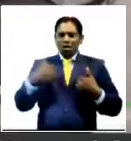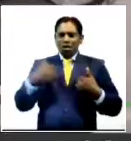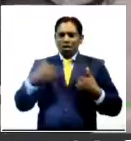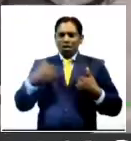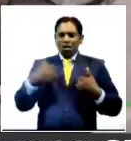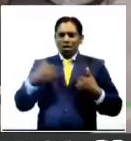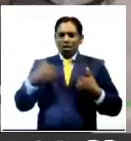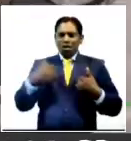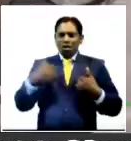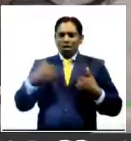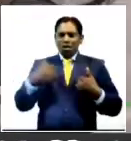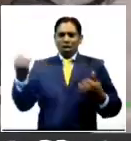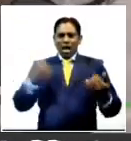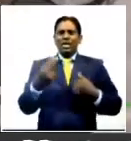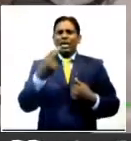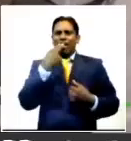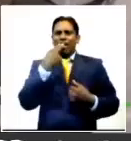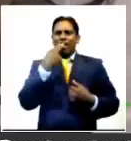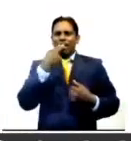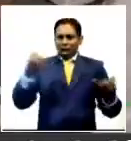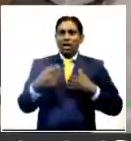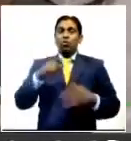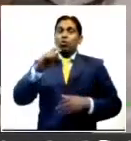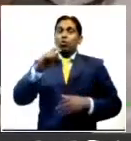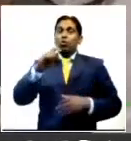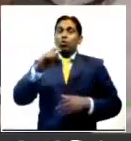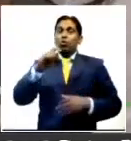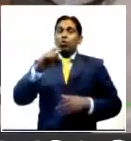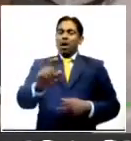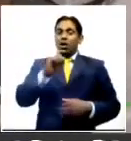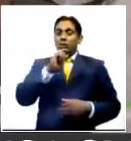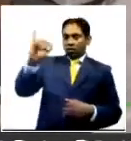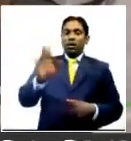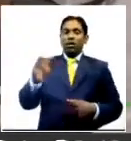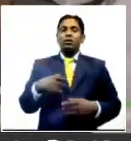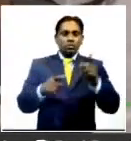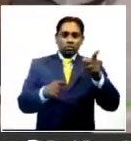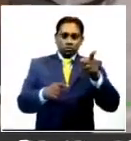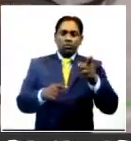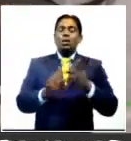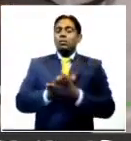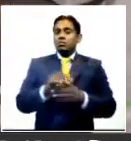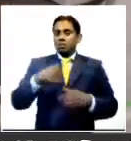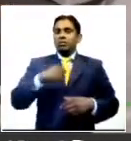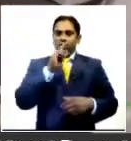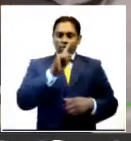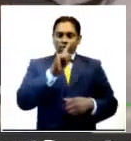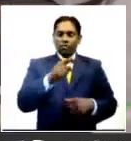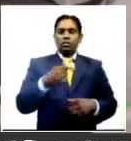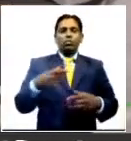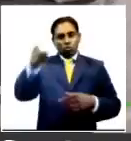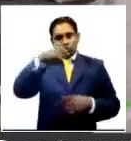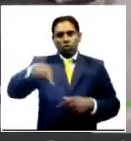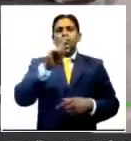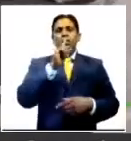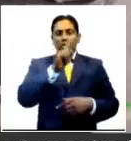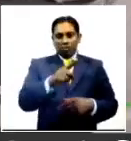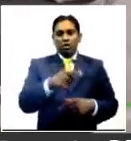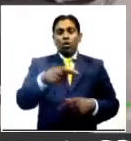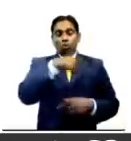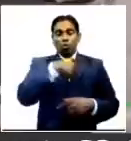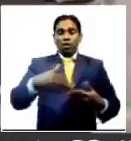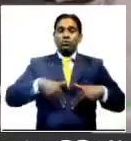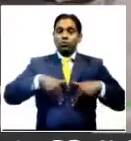මහත්තයෝ අධිකරණ වලට යන්න බලාගෙන ඉන්න ෆයිල් තියෙන කට්ටිය නම් සාටකේ පාවිච්චි කරන්න එපා කියන ඉල්ලීම මම සියලු දෙනාගෙන් කරනවා ඔබේ සෞඛ්‍යට කිතාම වැදගත් මේ ආණ්ඩුව